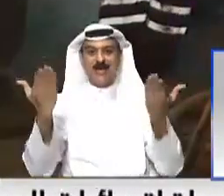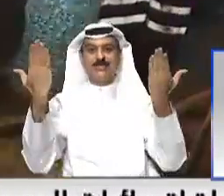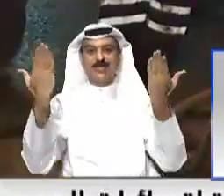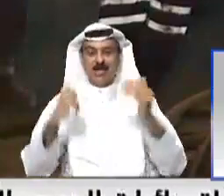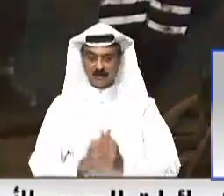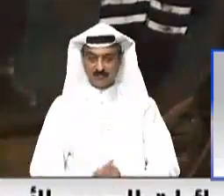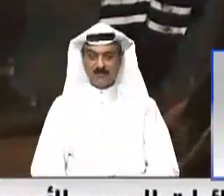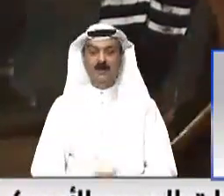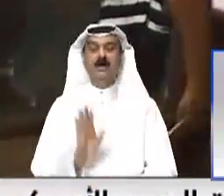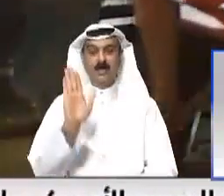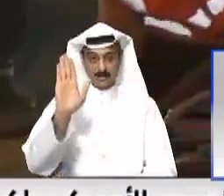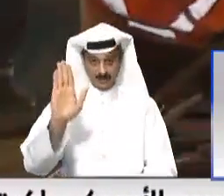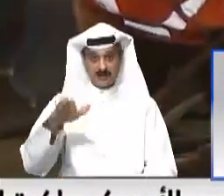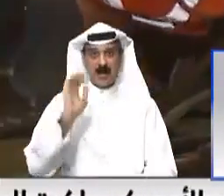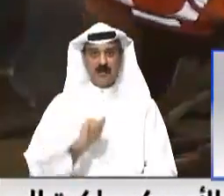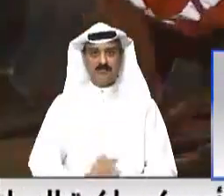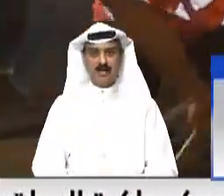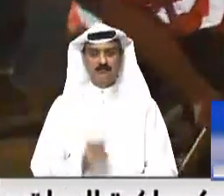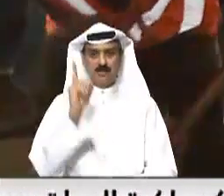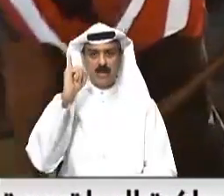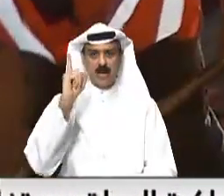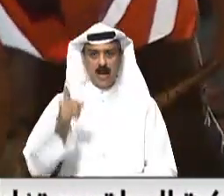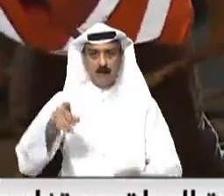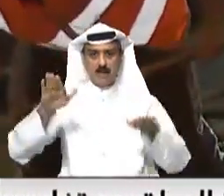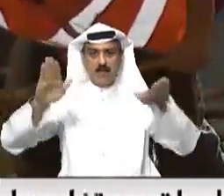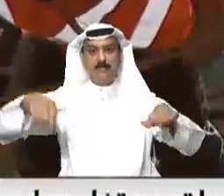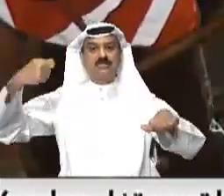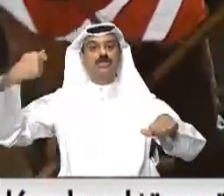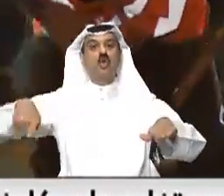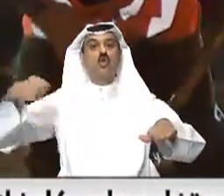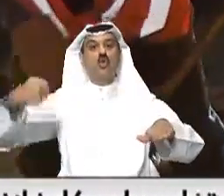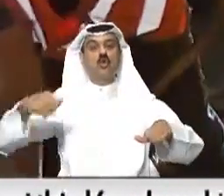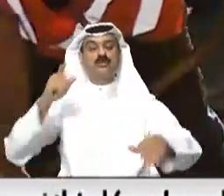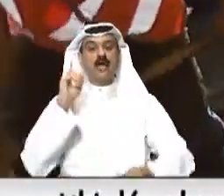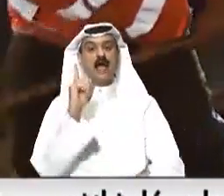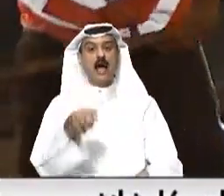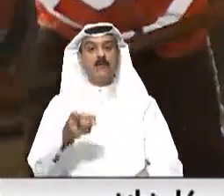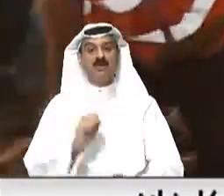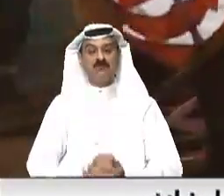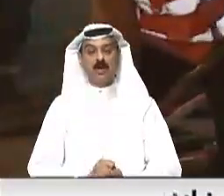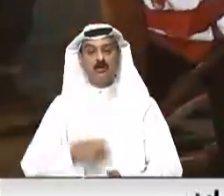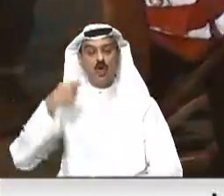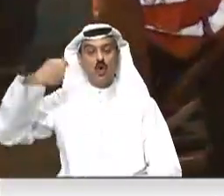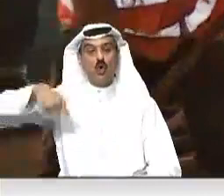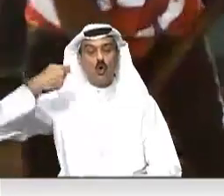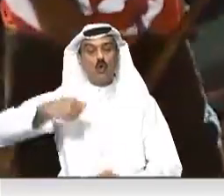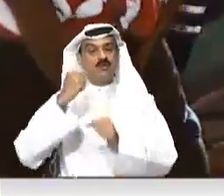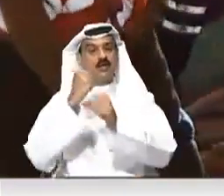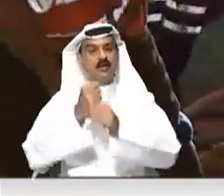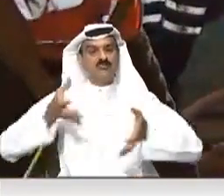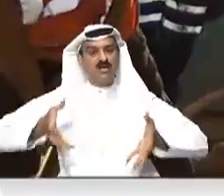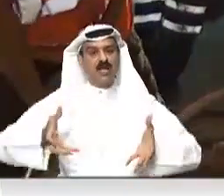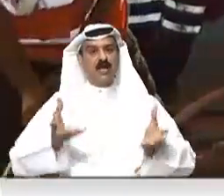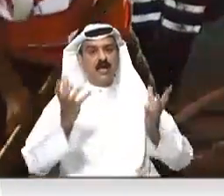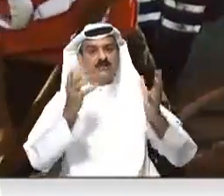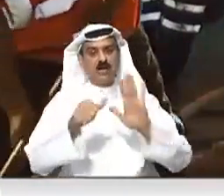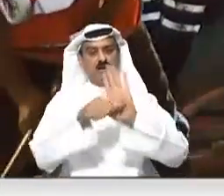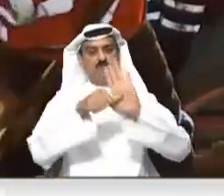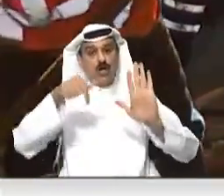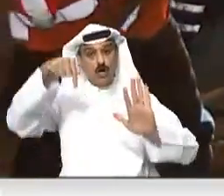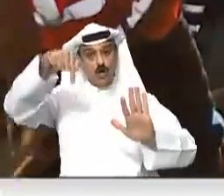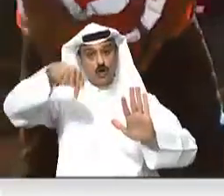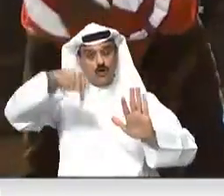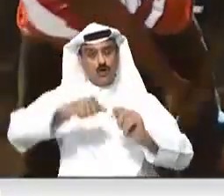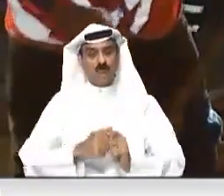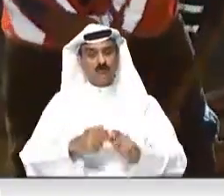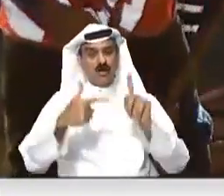تلبية لتوجيهات مجلس الوزراء، بدأت وزارة الأشغال العامة تحديدا اليوم ثاني